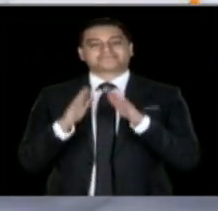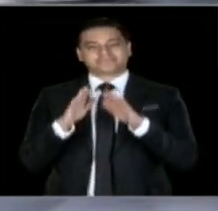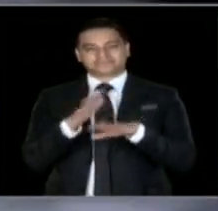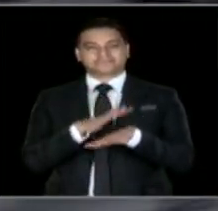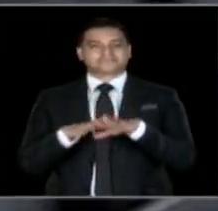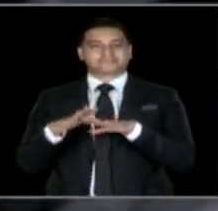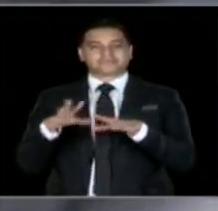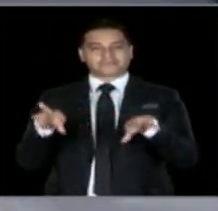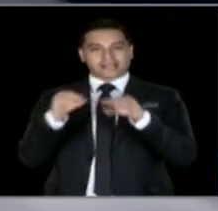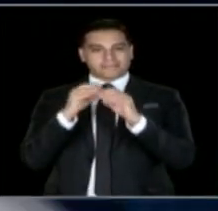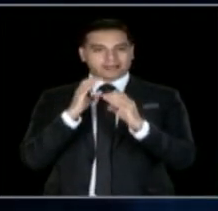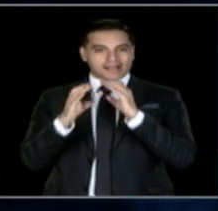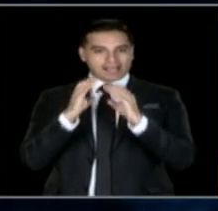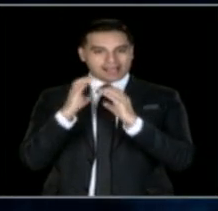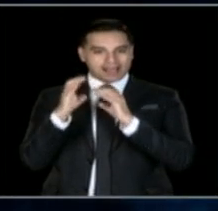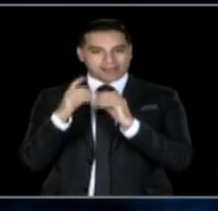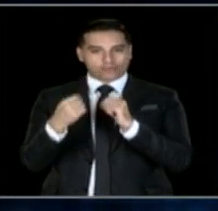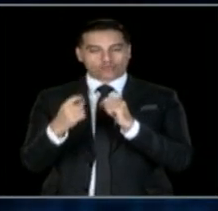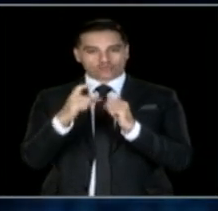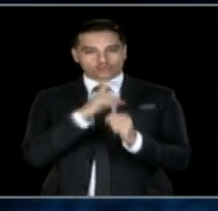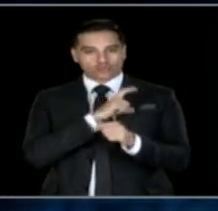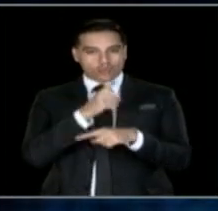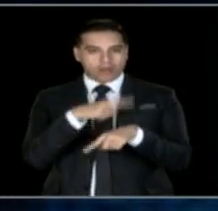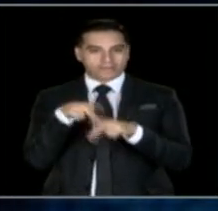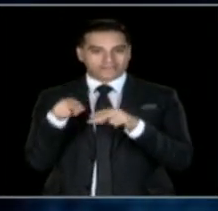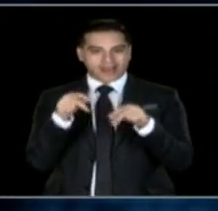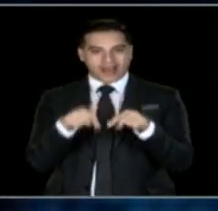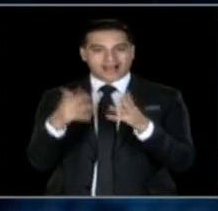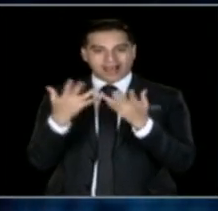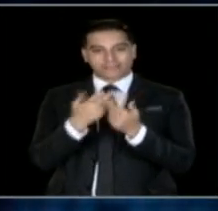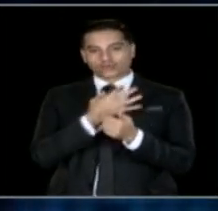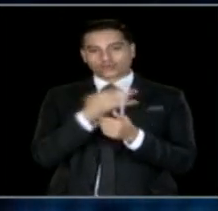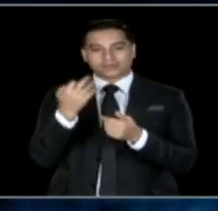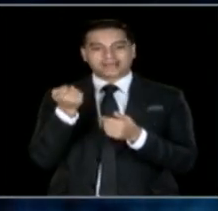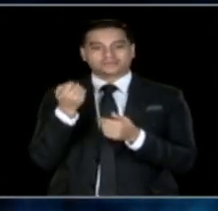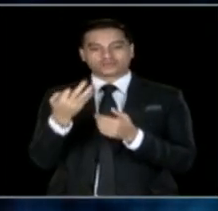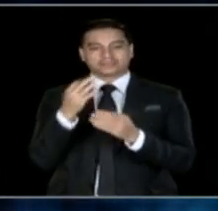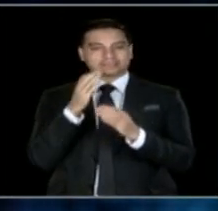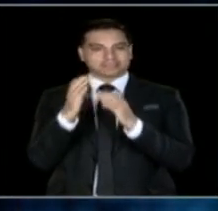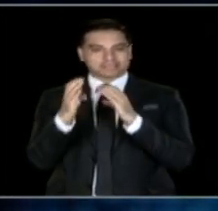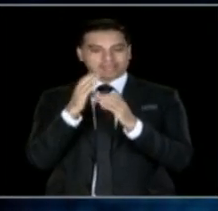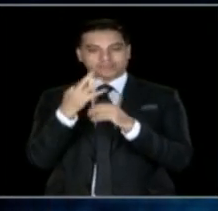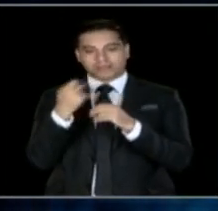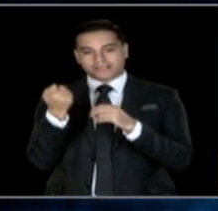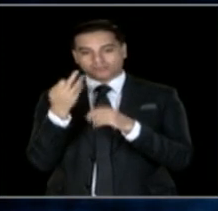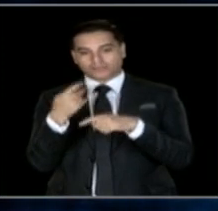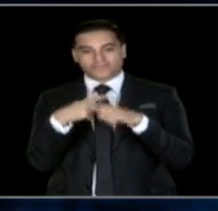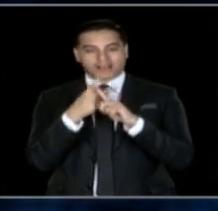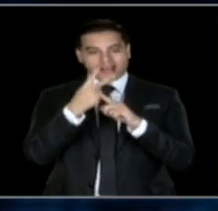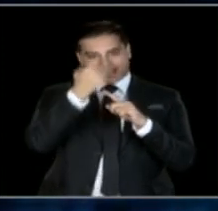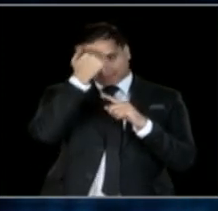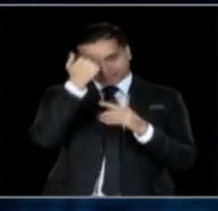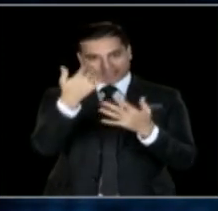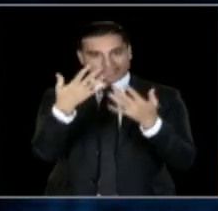وبكده يبقى إجمالي النقط اللي حصل عليها طلابنا في حلقة النهاردة 335 نقطة، وكل نقطة ب 2000